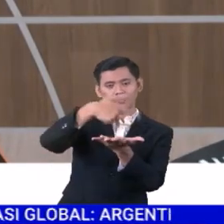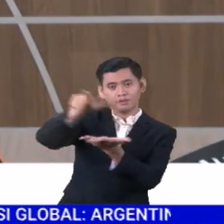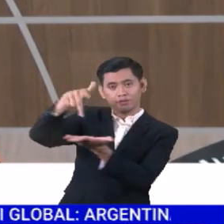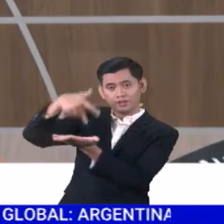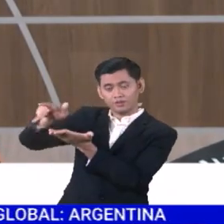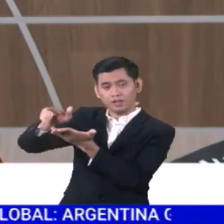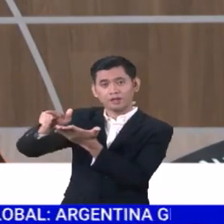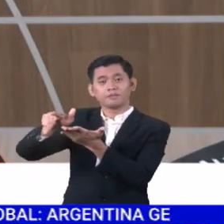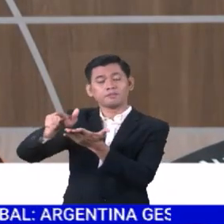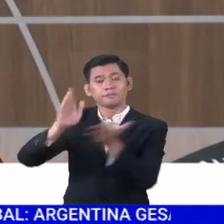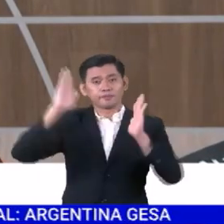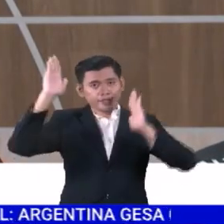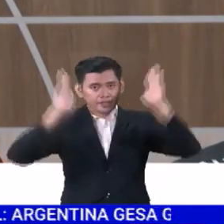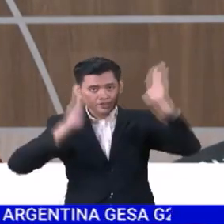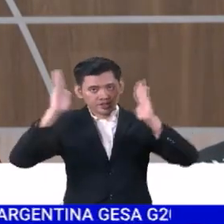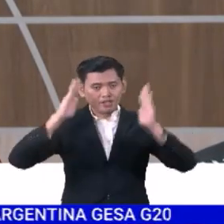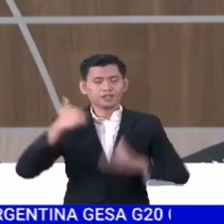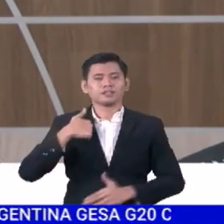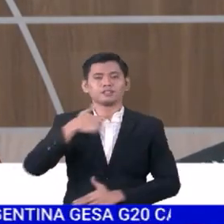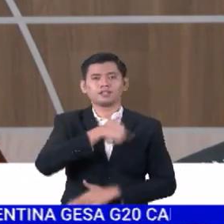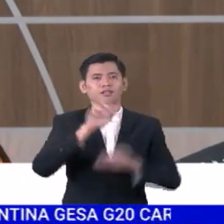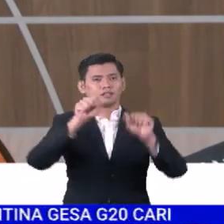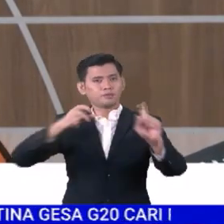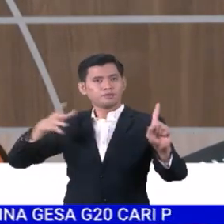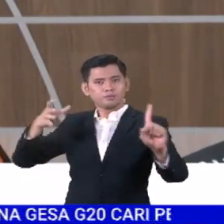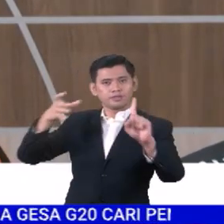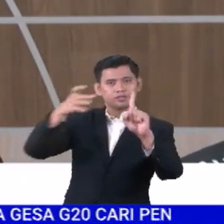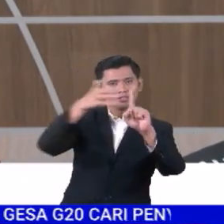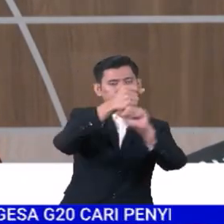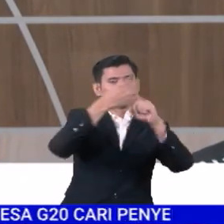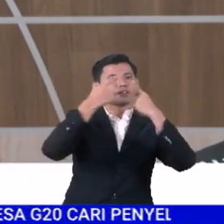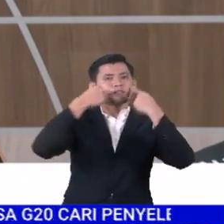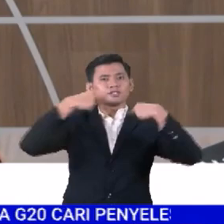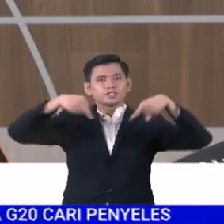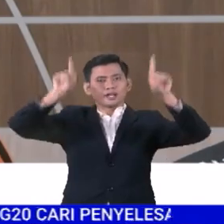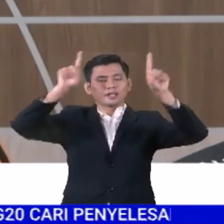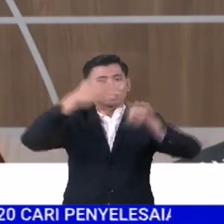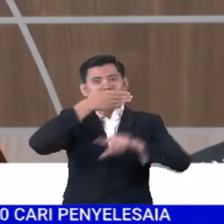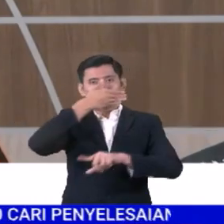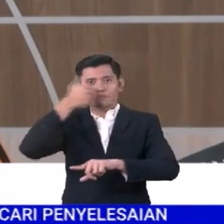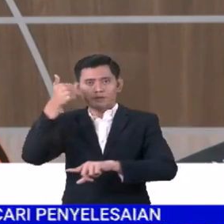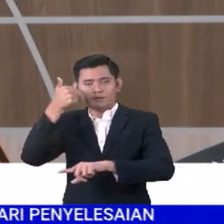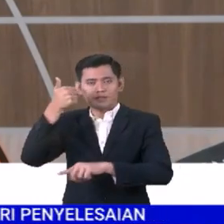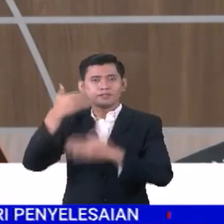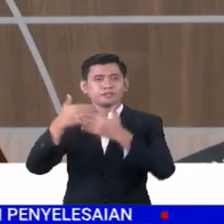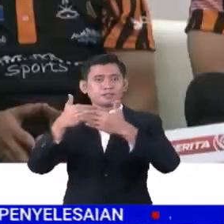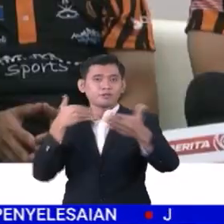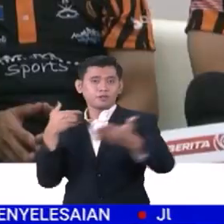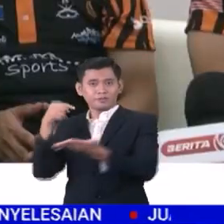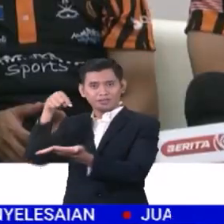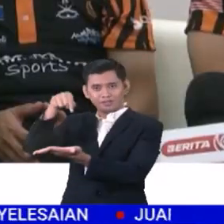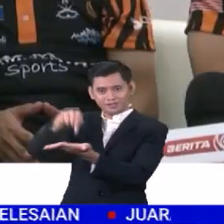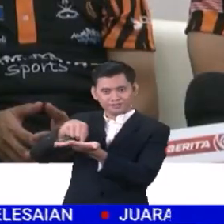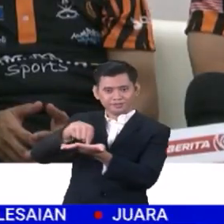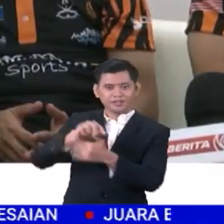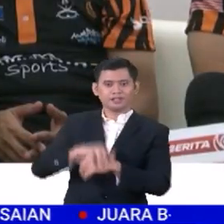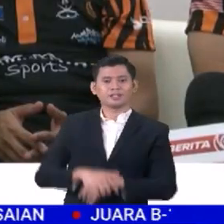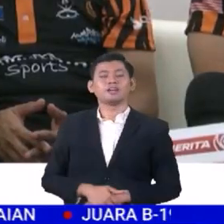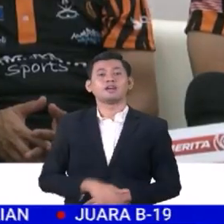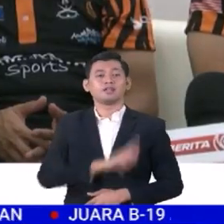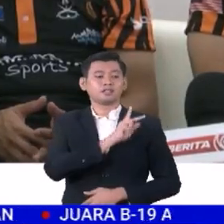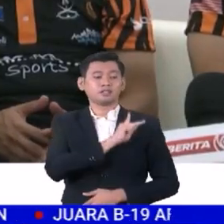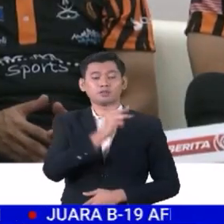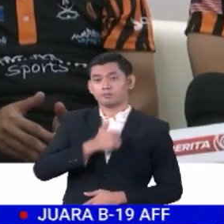pertandingan bola sepak ini, kita boleh mencapai pencapaian yang lebih baik daripada sebelum ini. Sementara itu,